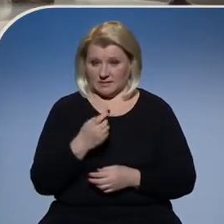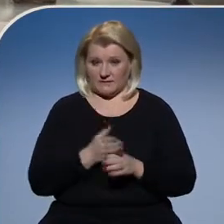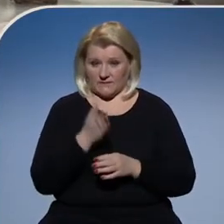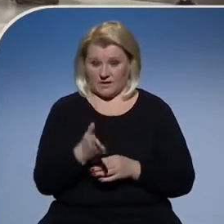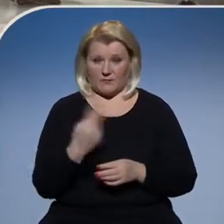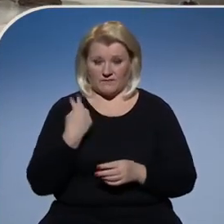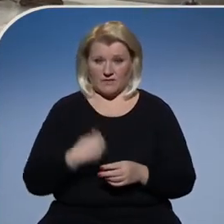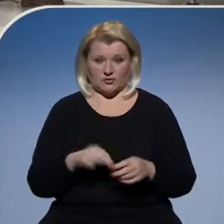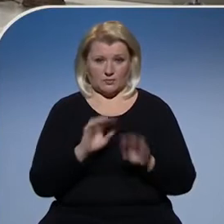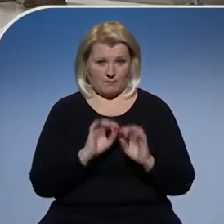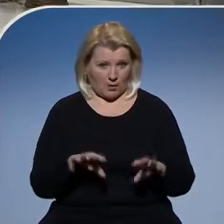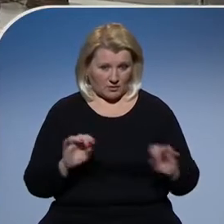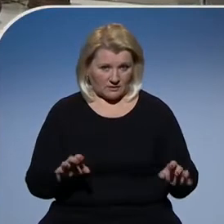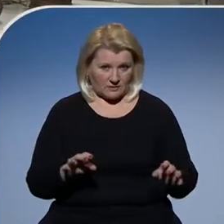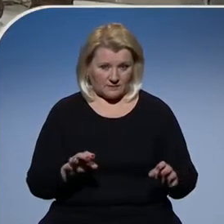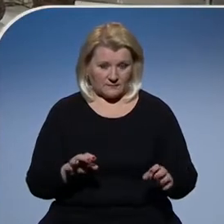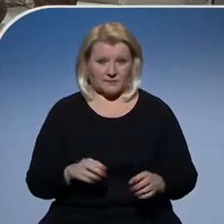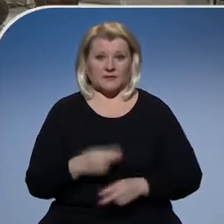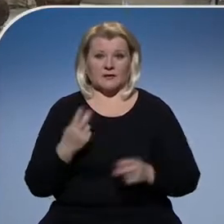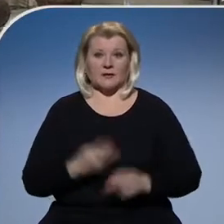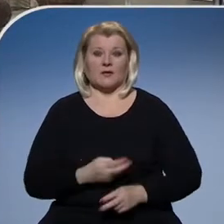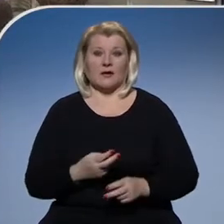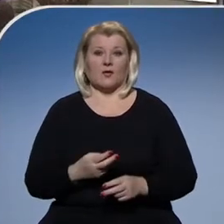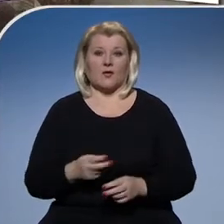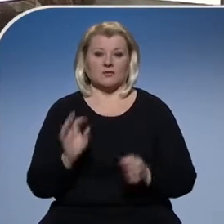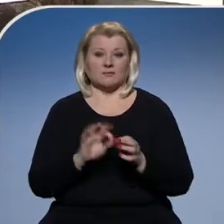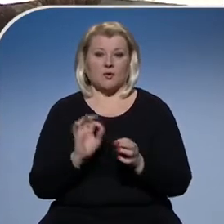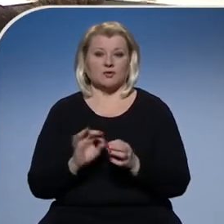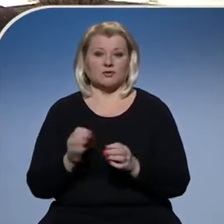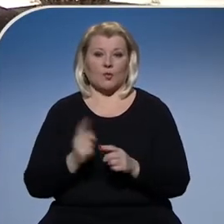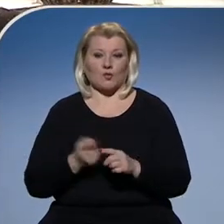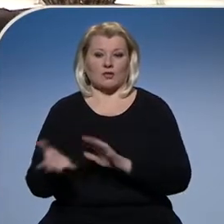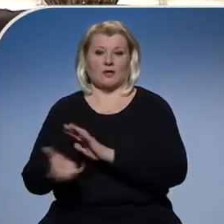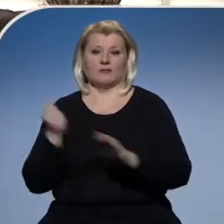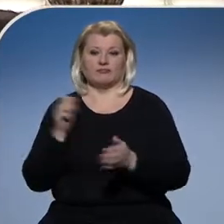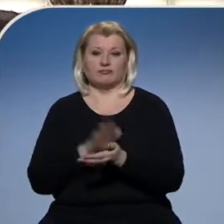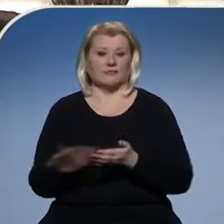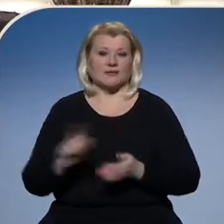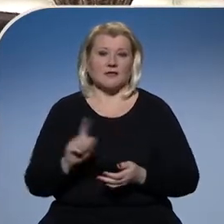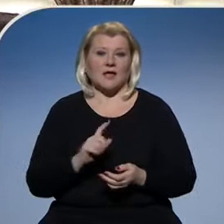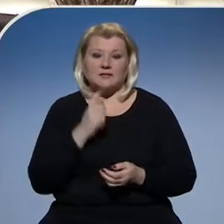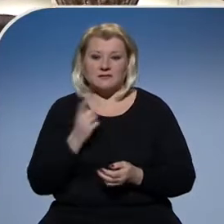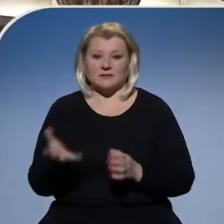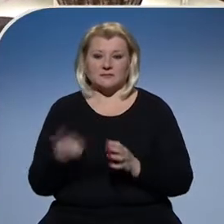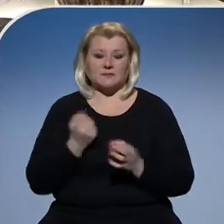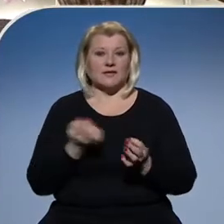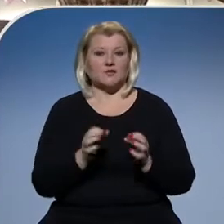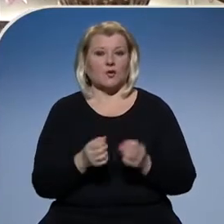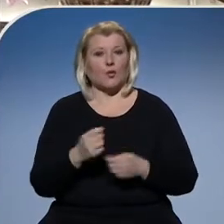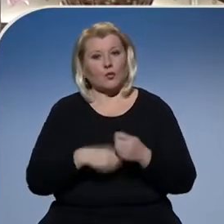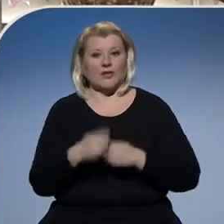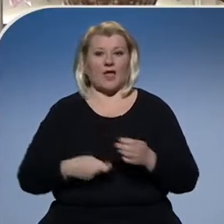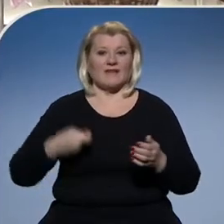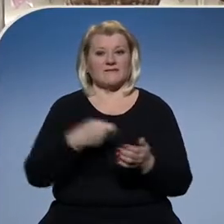poradce, tak určitě z důvodu ne toho, že bychom chtěli vybrat spořící účet, ale že už chceme nějakým způsobem investovat, to znamená s těmi